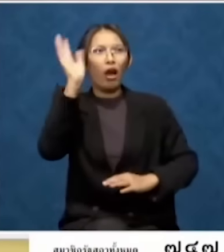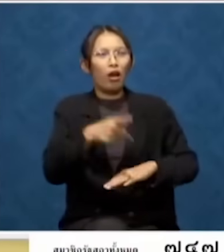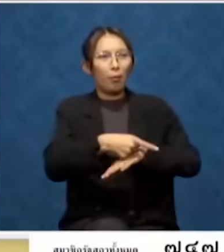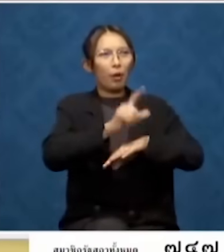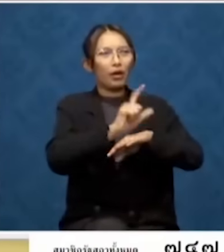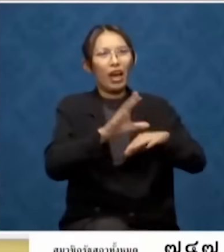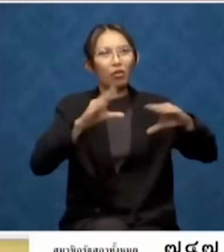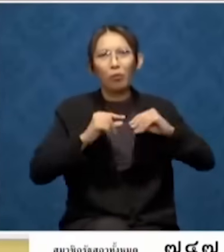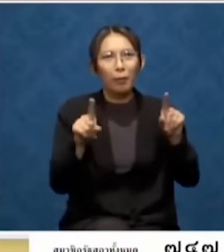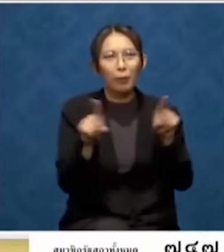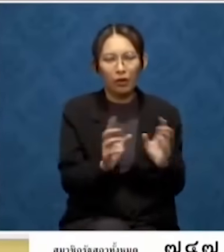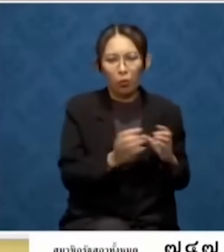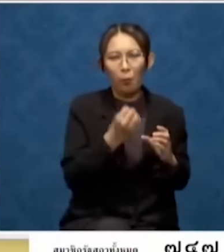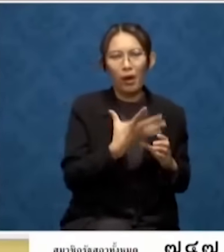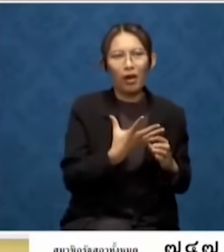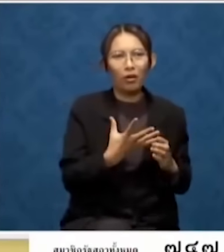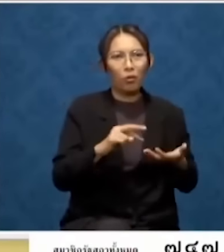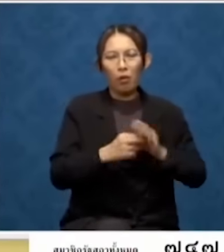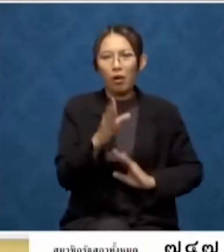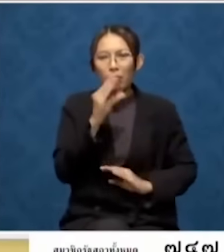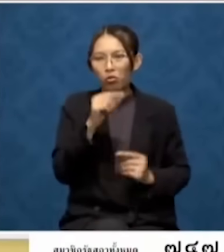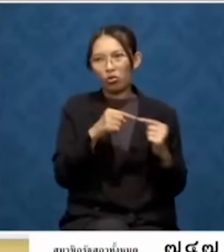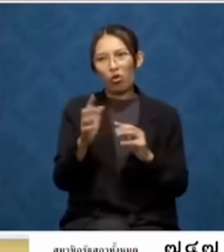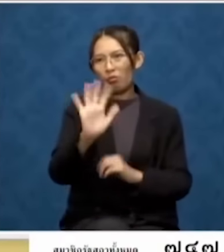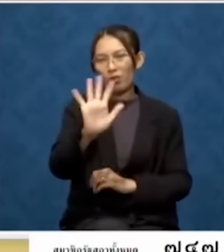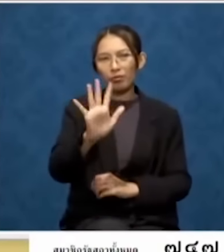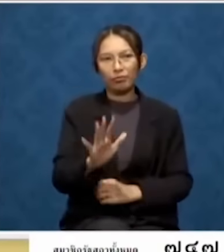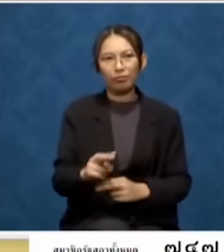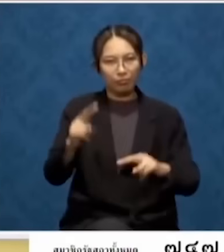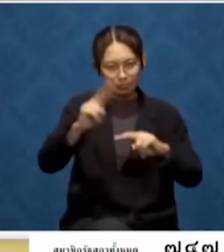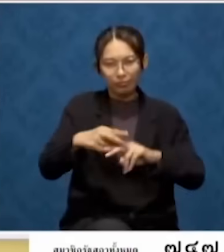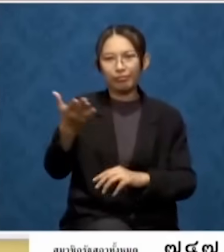รู้เห็นเป็นใจถ้าไม่นั่นผมไม่ให้พูดนั่งลงครับ